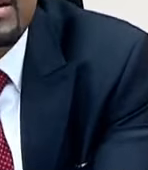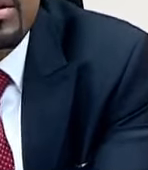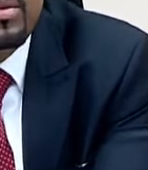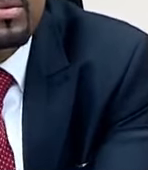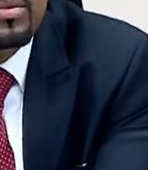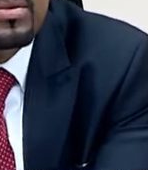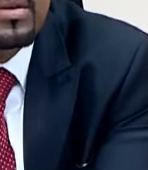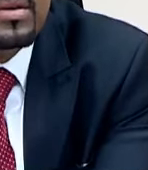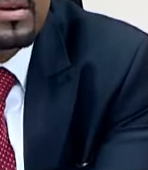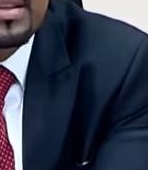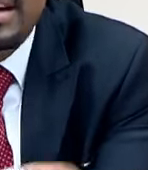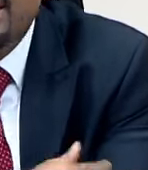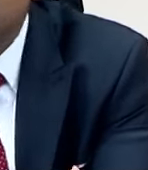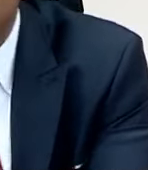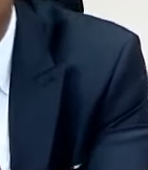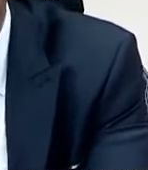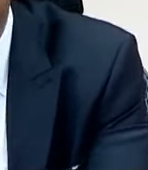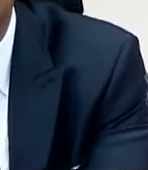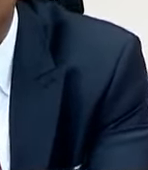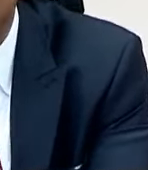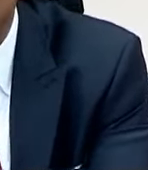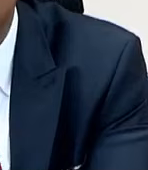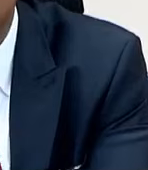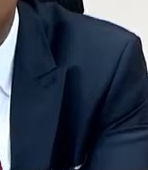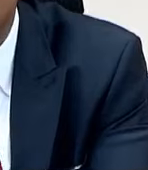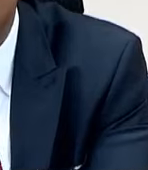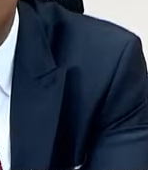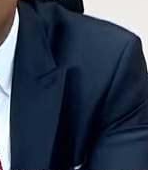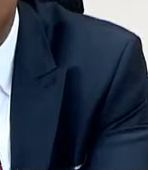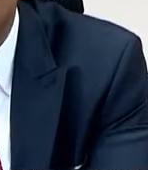ምን ብናረግ ነው ደህንነት የሚቀንሰው?